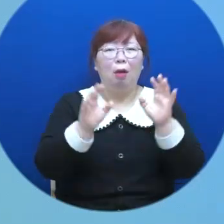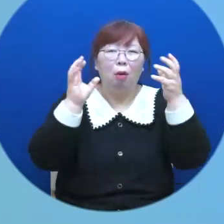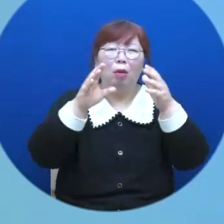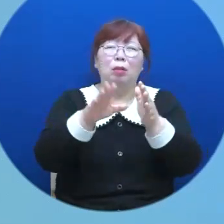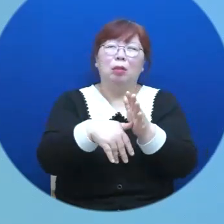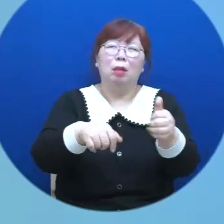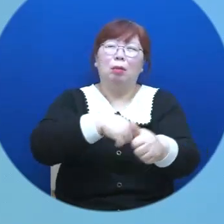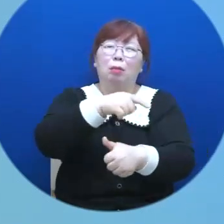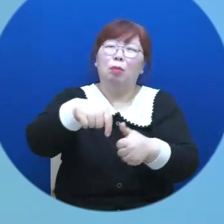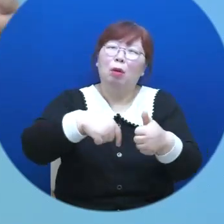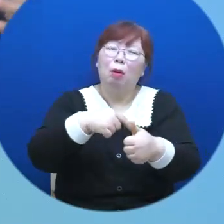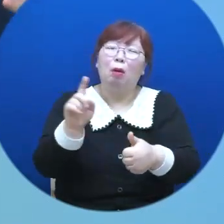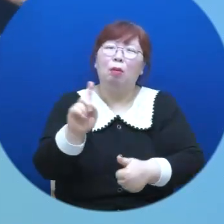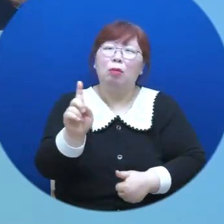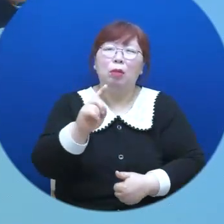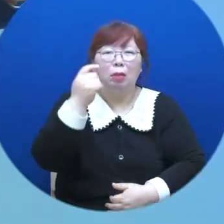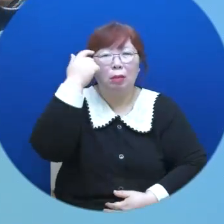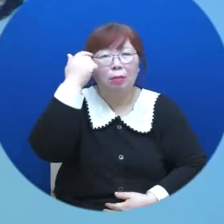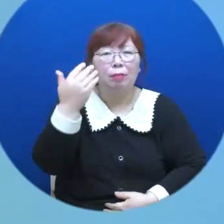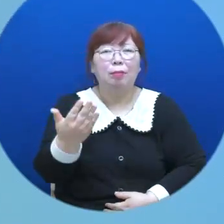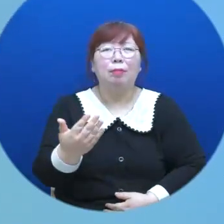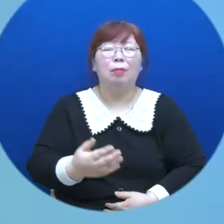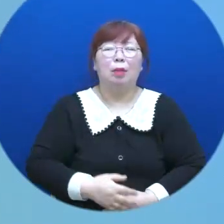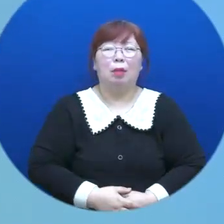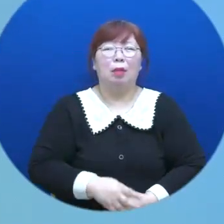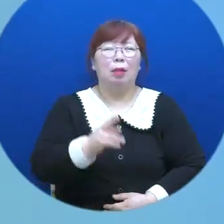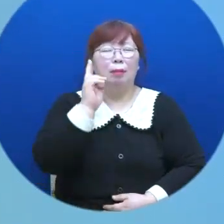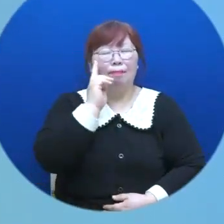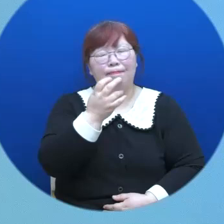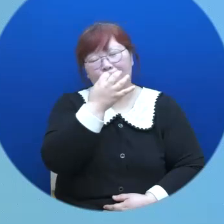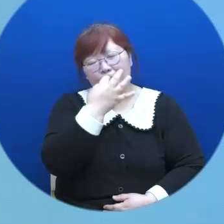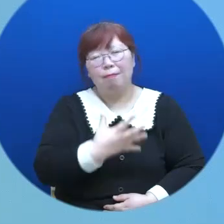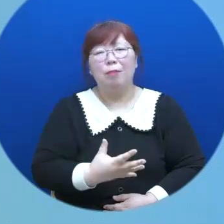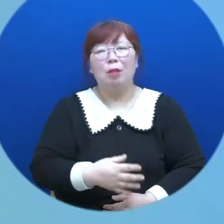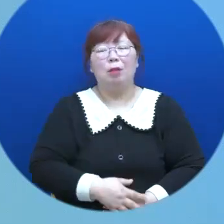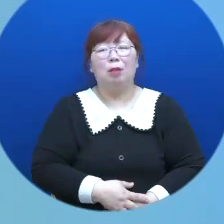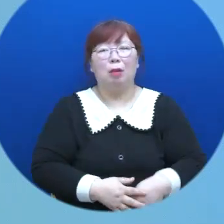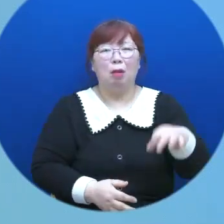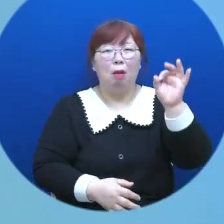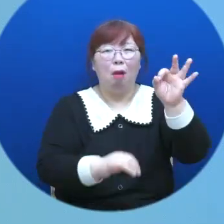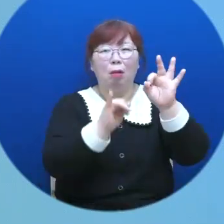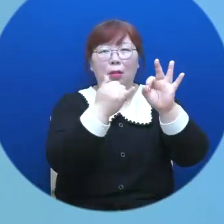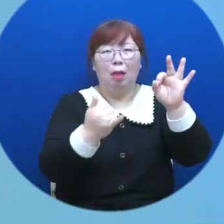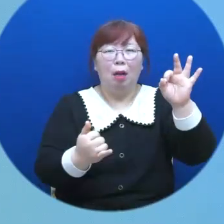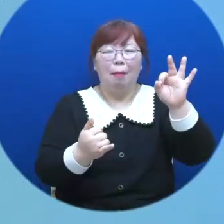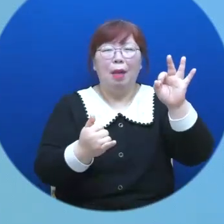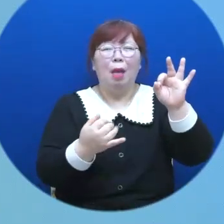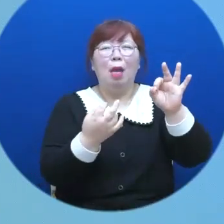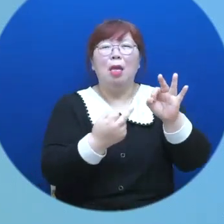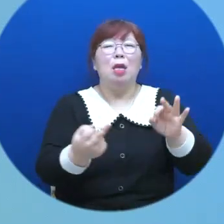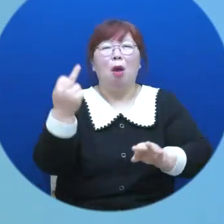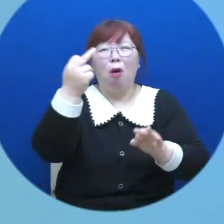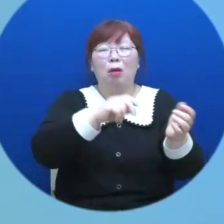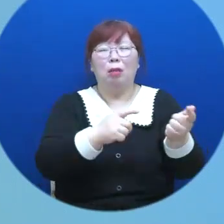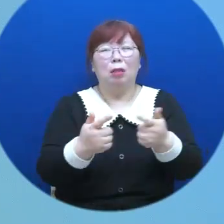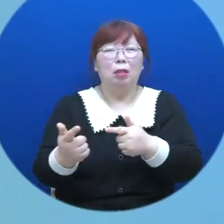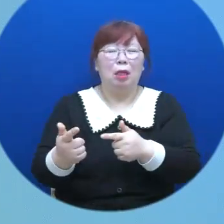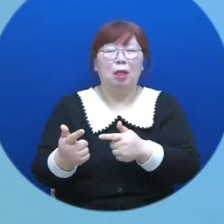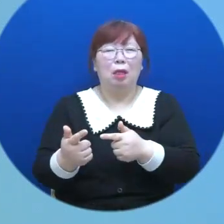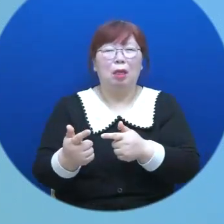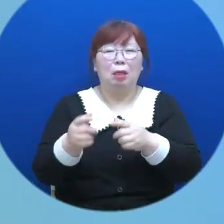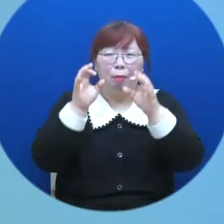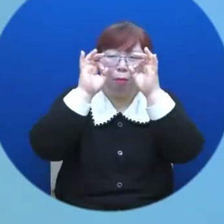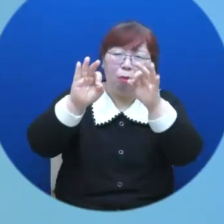어땠을까? 상당히 힘들었어요. 10명의 이복 형들, 배다른 형들이